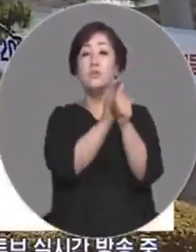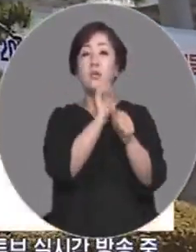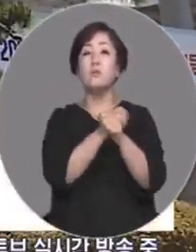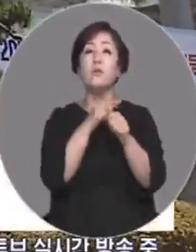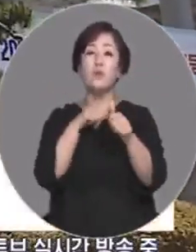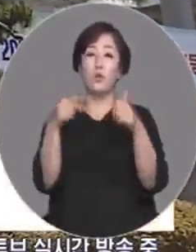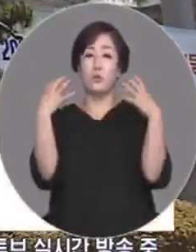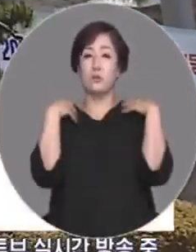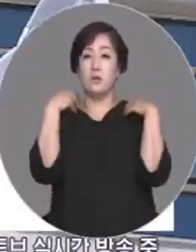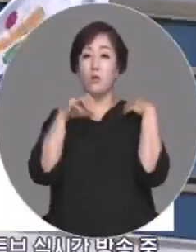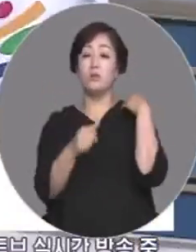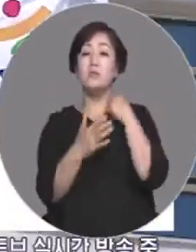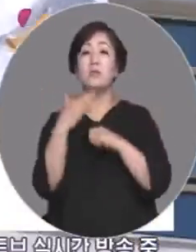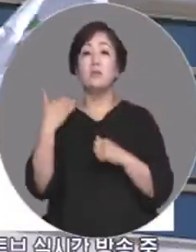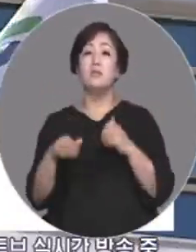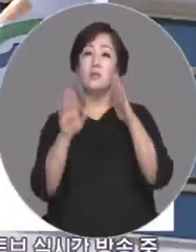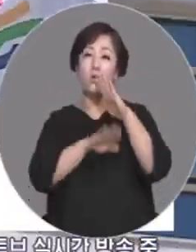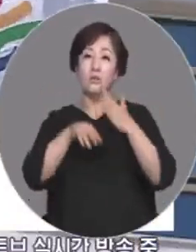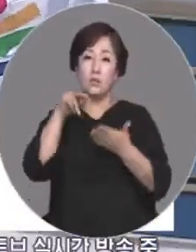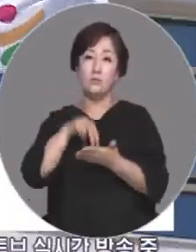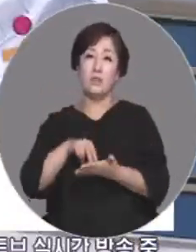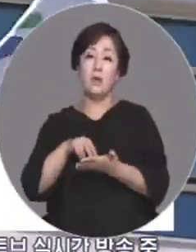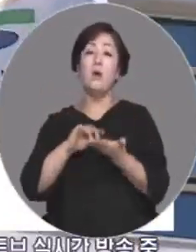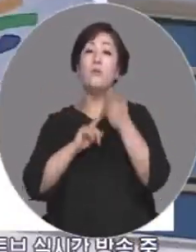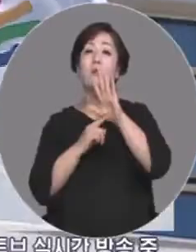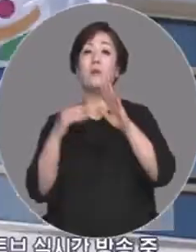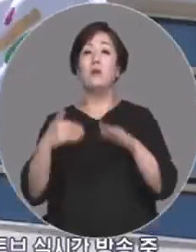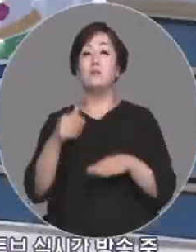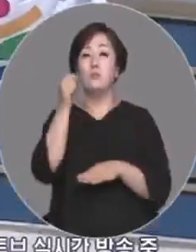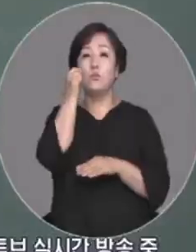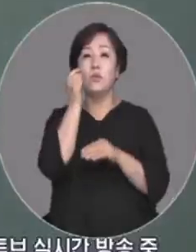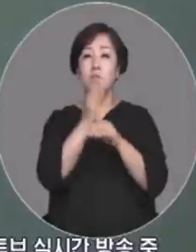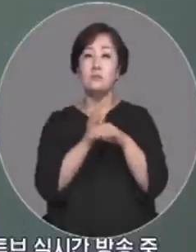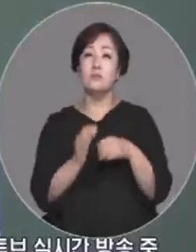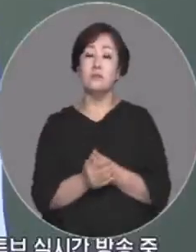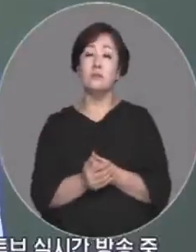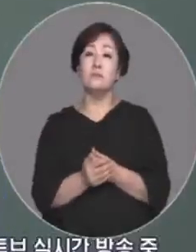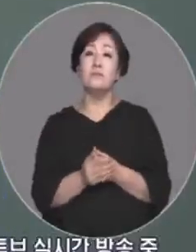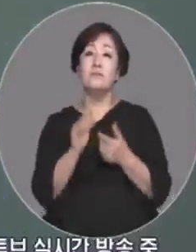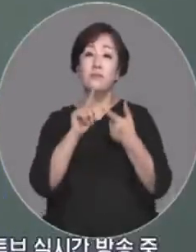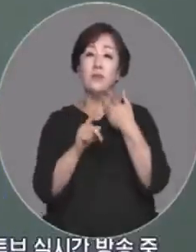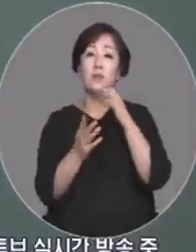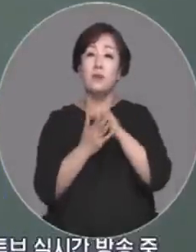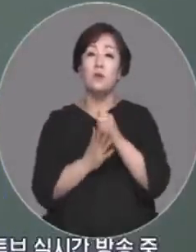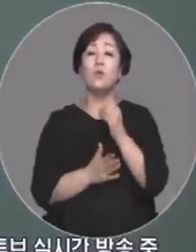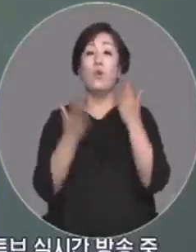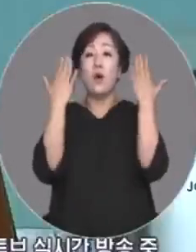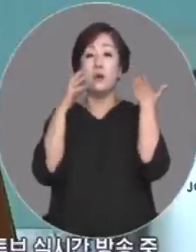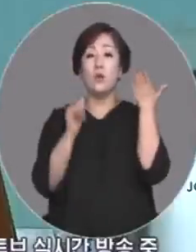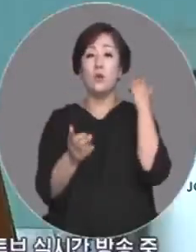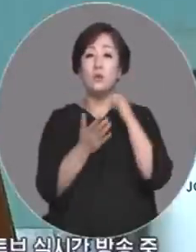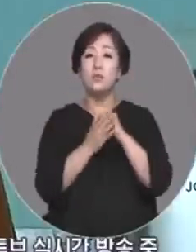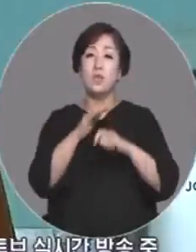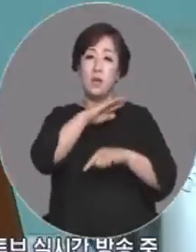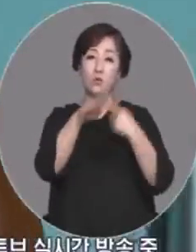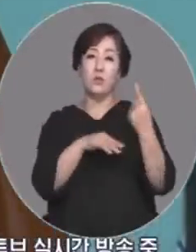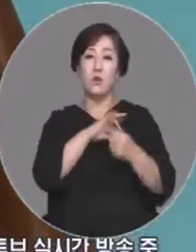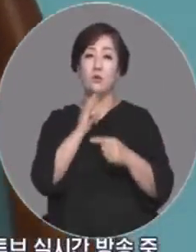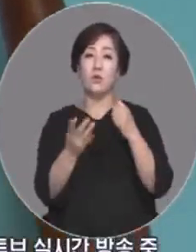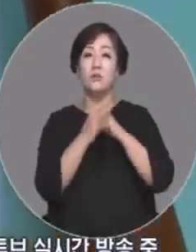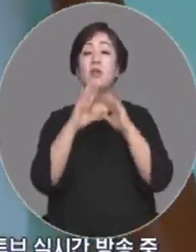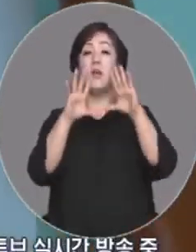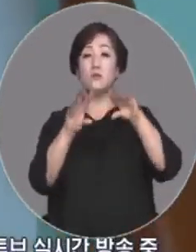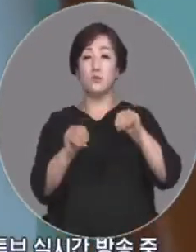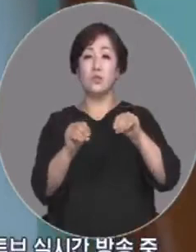울산시 교육청은 아직 공식 입장을 발표하지 않고 있습니다. 이런 가운데 해당 시설이 운영위원회 결정으로 운영이